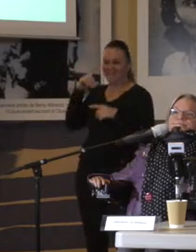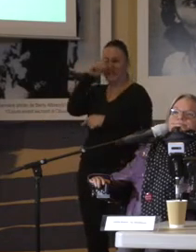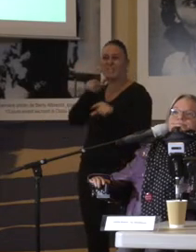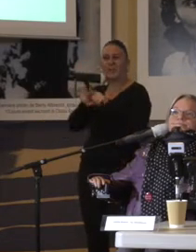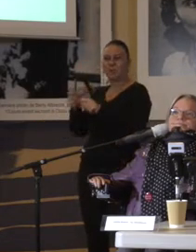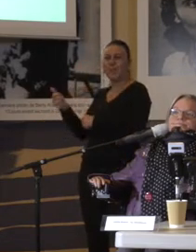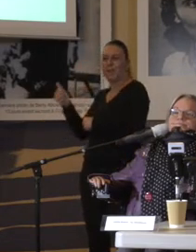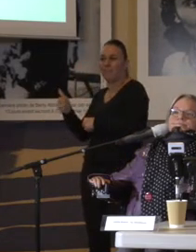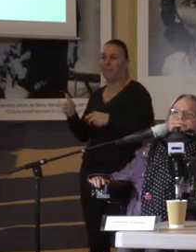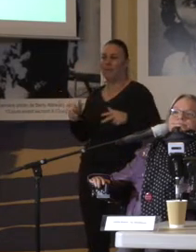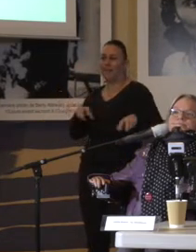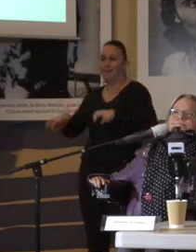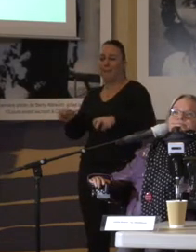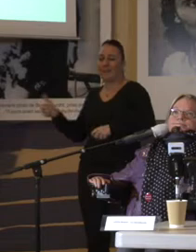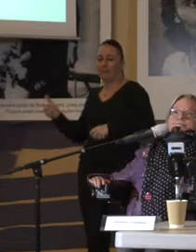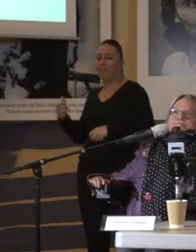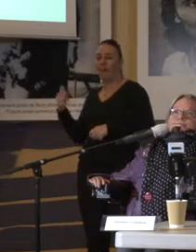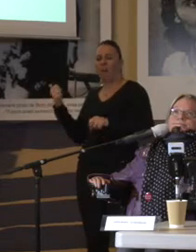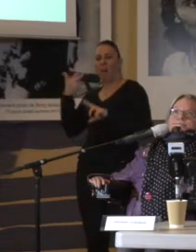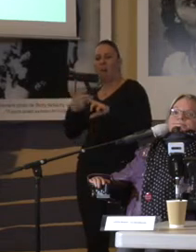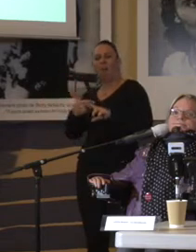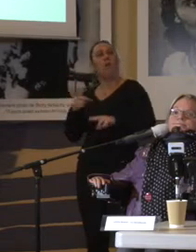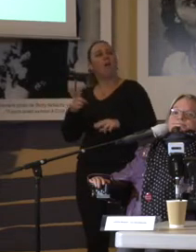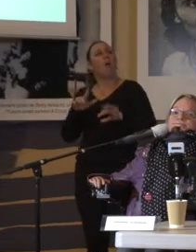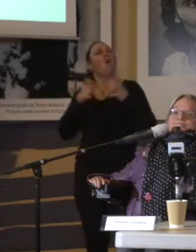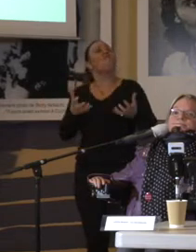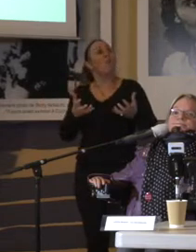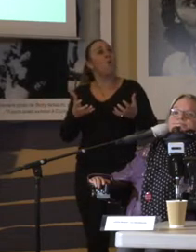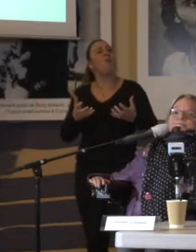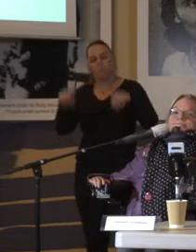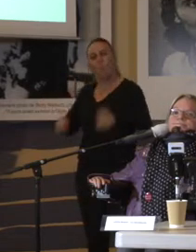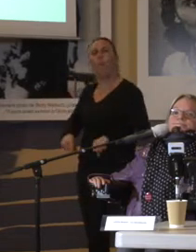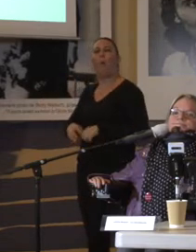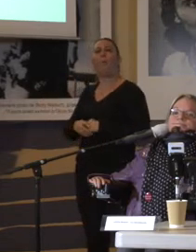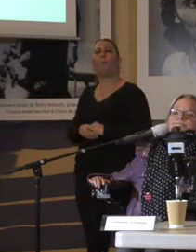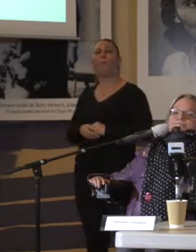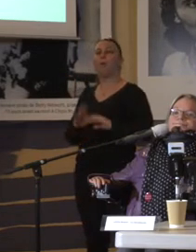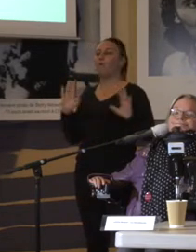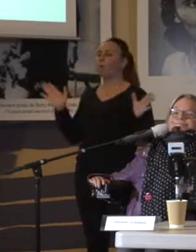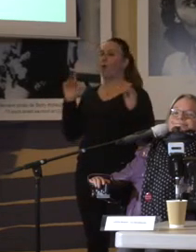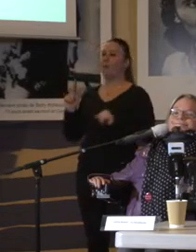et pour se déplacer, elle m'a dit, quand on veut, on peut. Voilà.